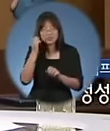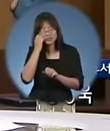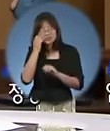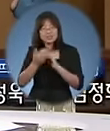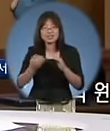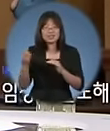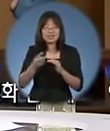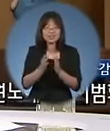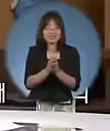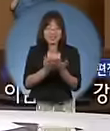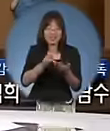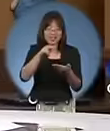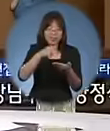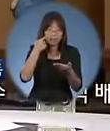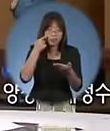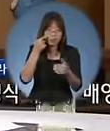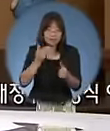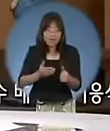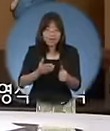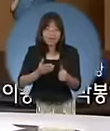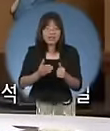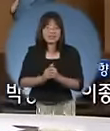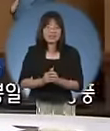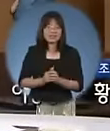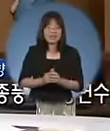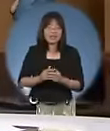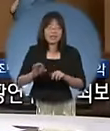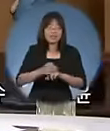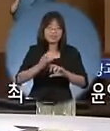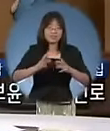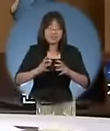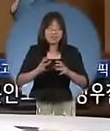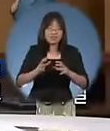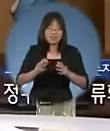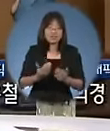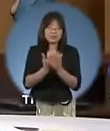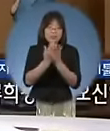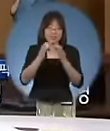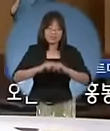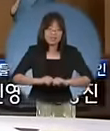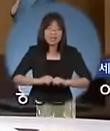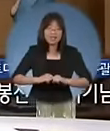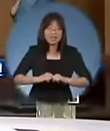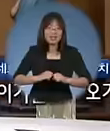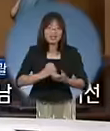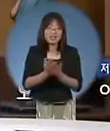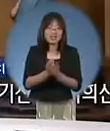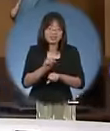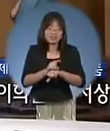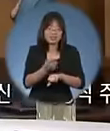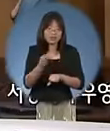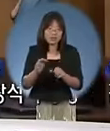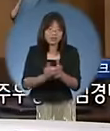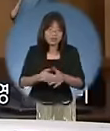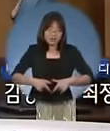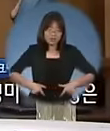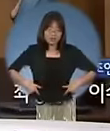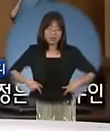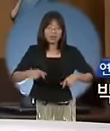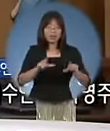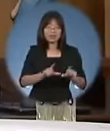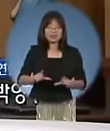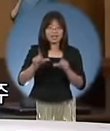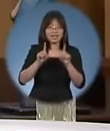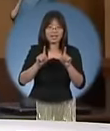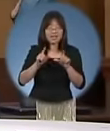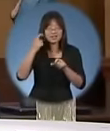다시 펼쳐보시기를 바랍니다. 그 속에서 제국의 흥망성쇠, 그래 다양성을 인정하고 관용하며 살아야 되는구나